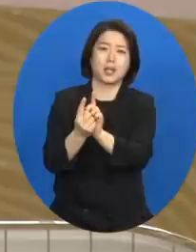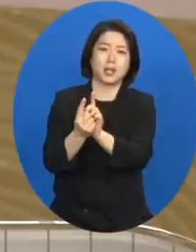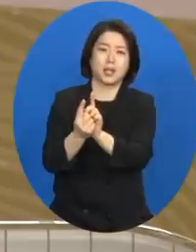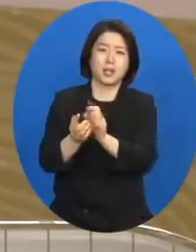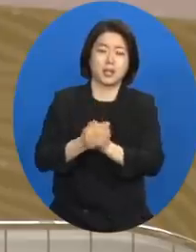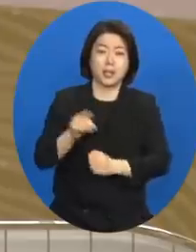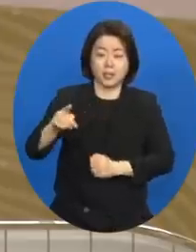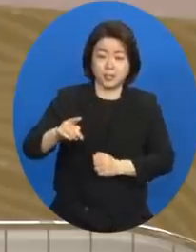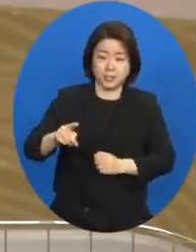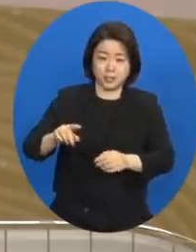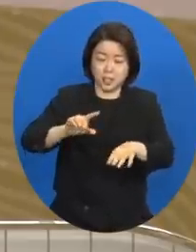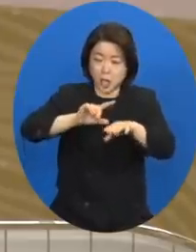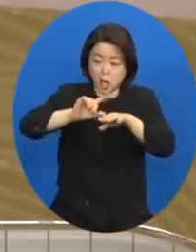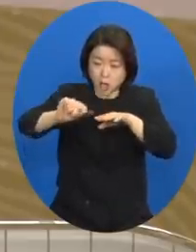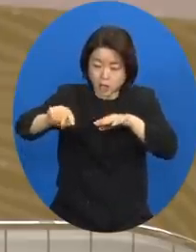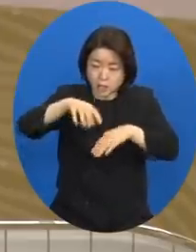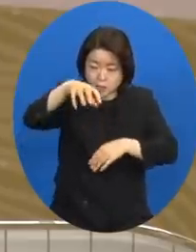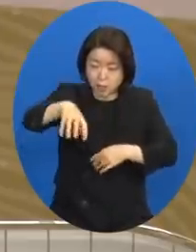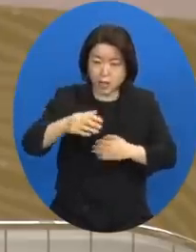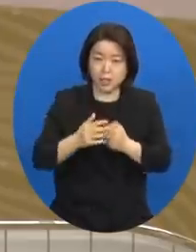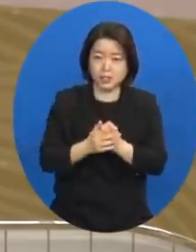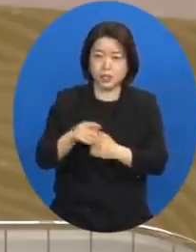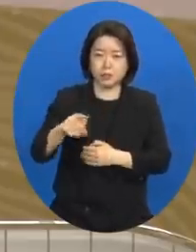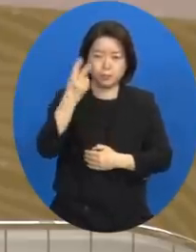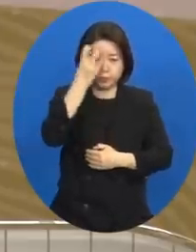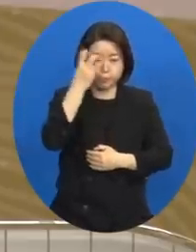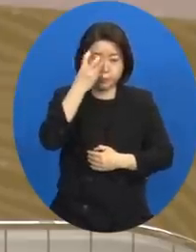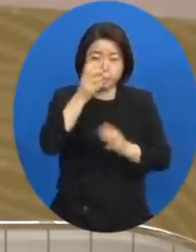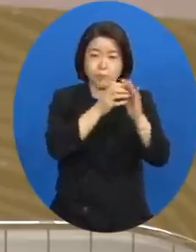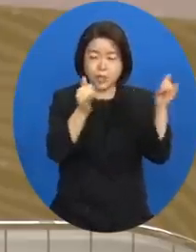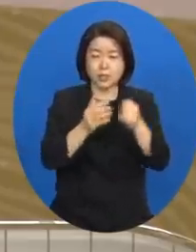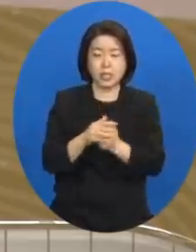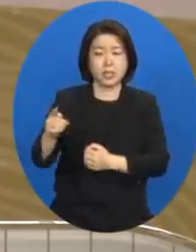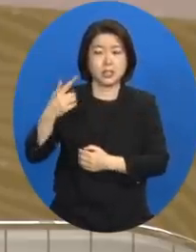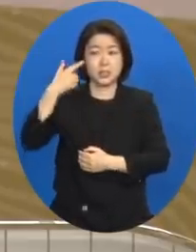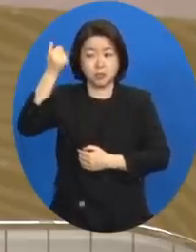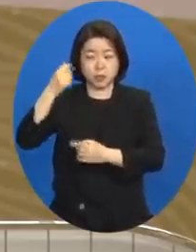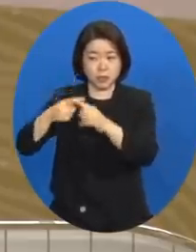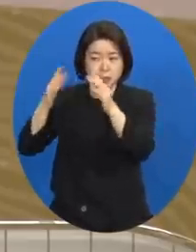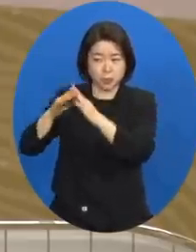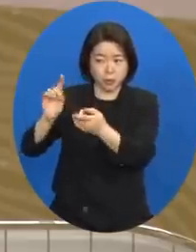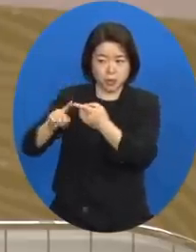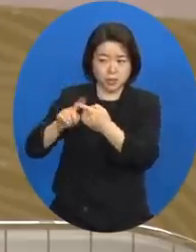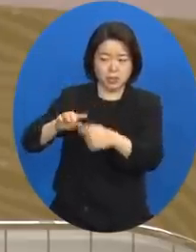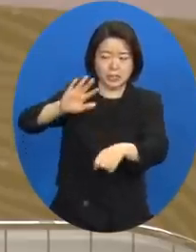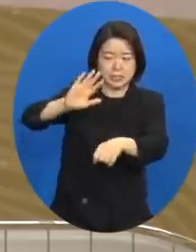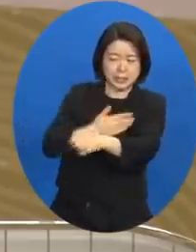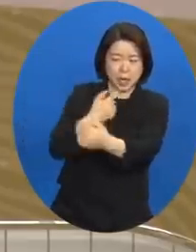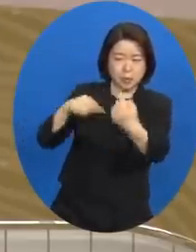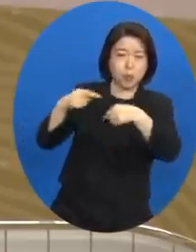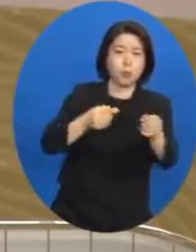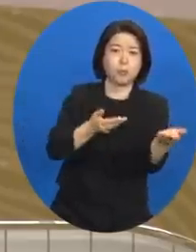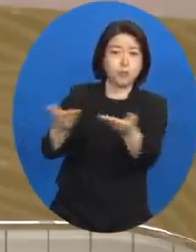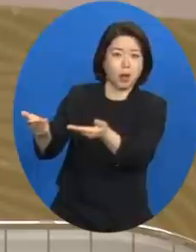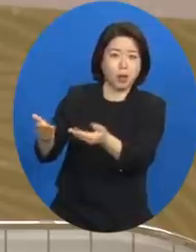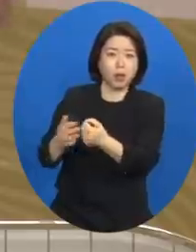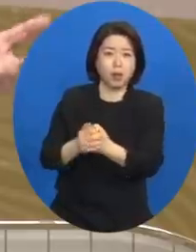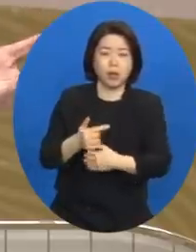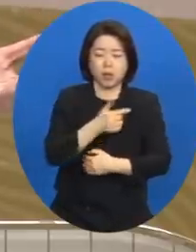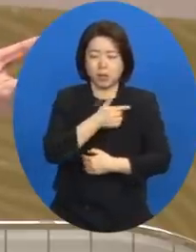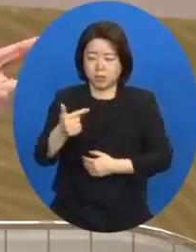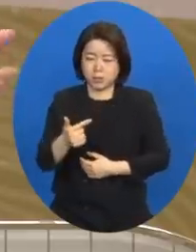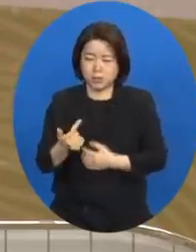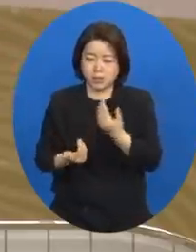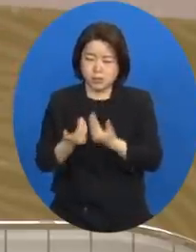그 지방을 치리하는 감리사님께서 그 목사님이 교회에 대하여 뭘 잘못 치리를 하시는 바람에 큰